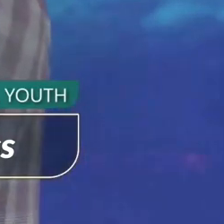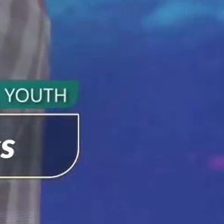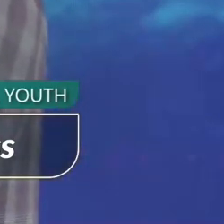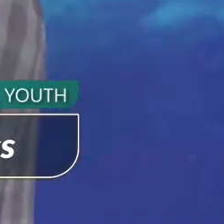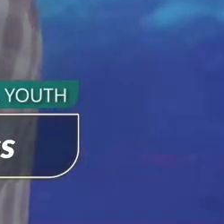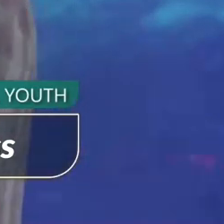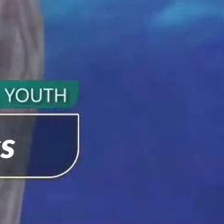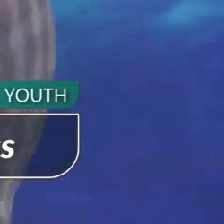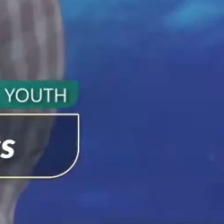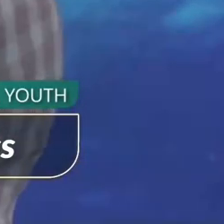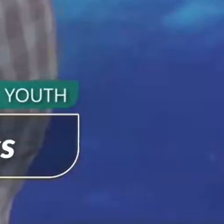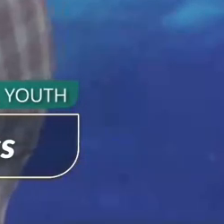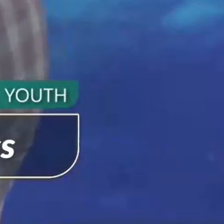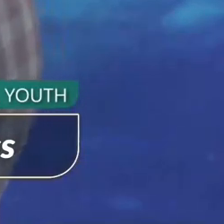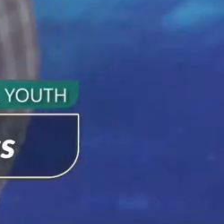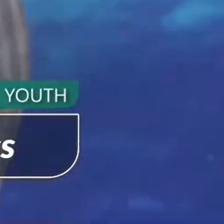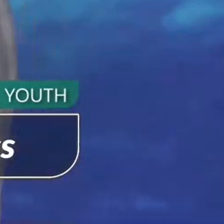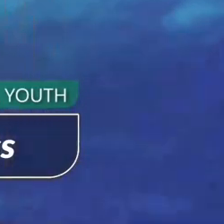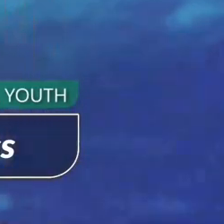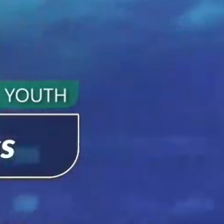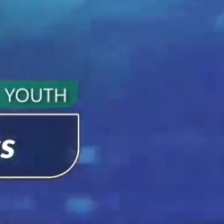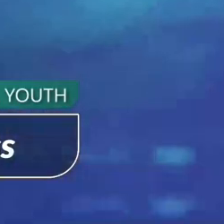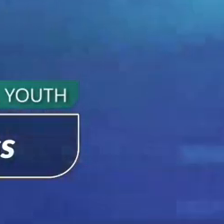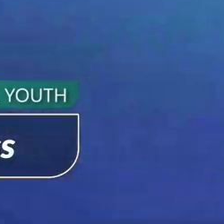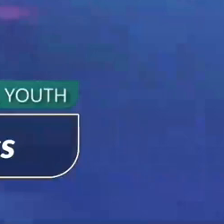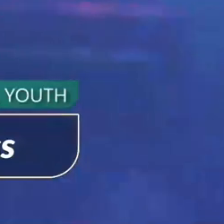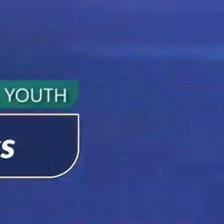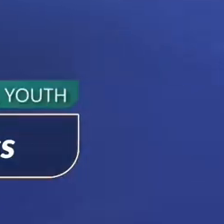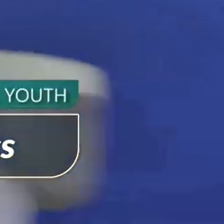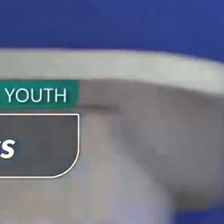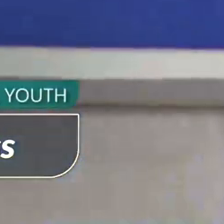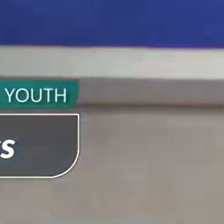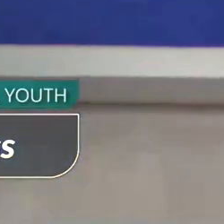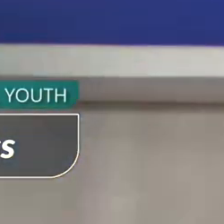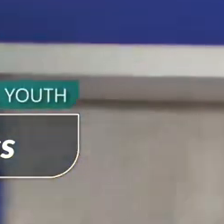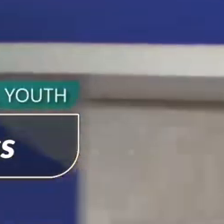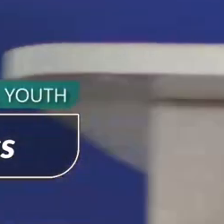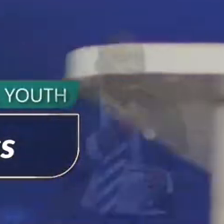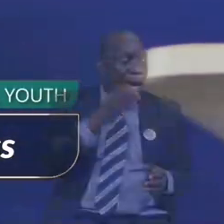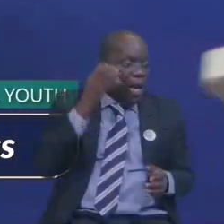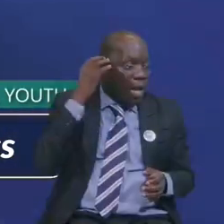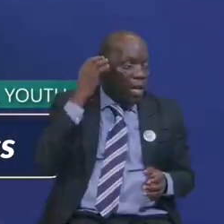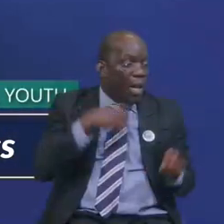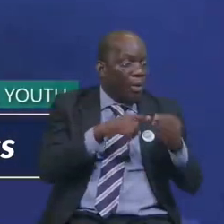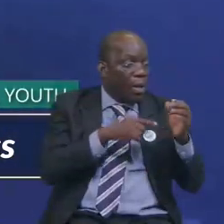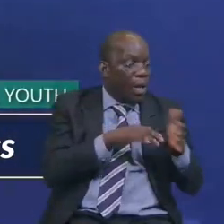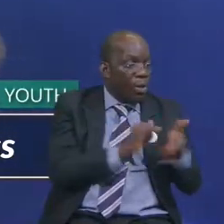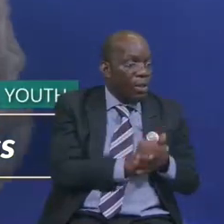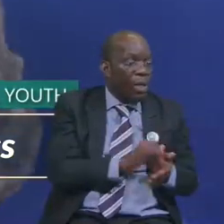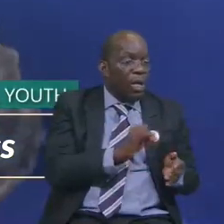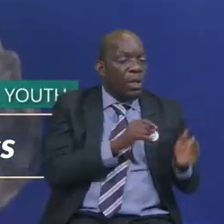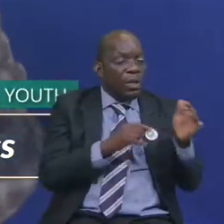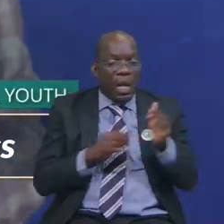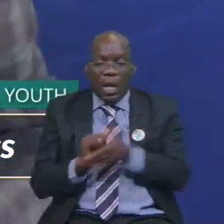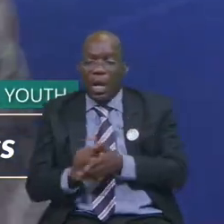y a un désir en vous oh je veux arriver là-bas j'ai entendu parler de tel personne oh il est arrivé là-bas tu es tellement oh elle a eu